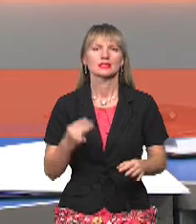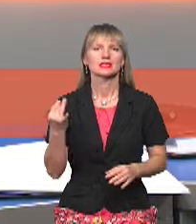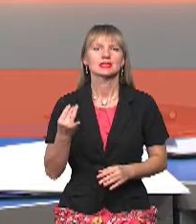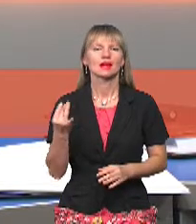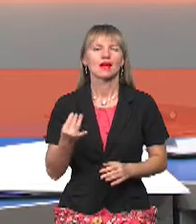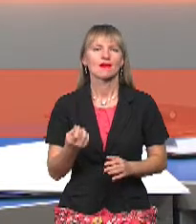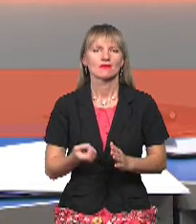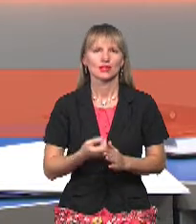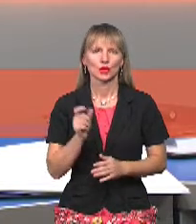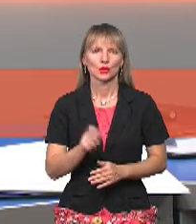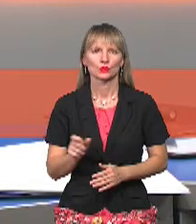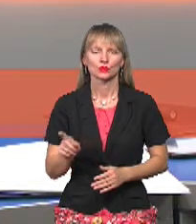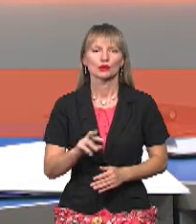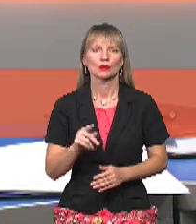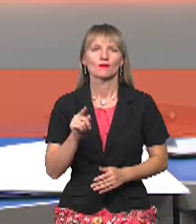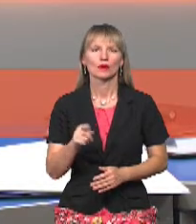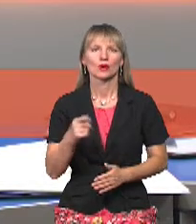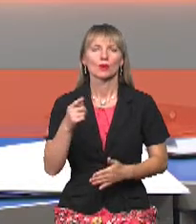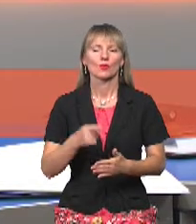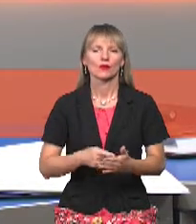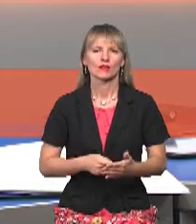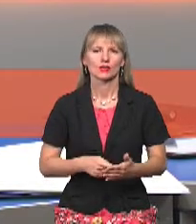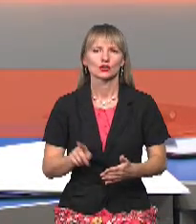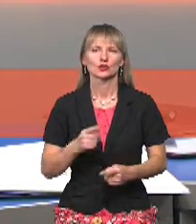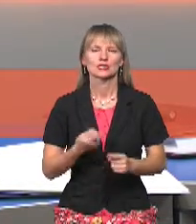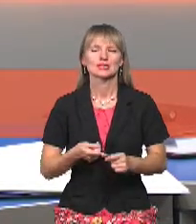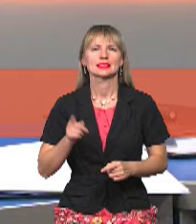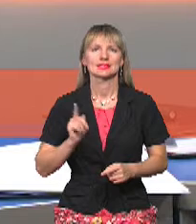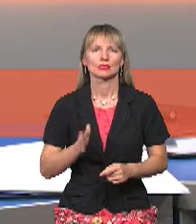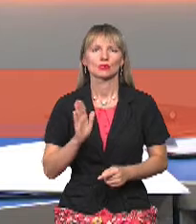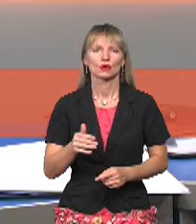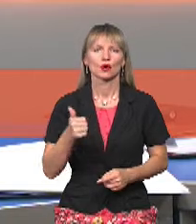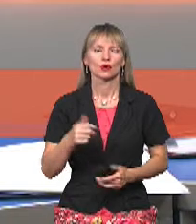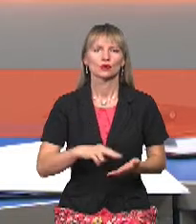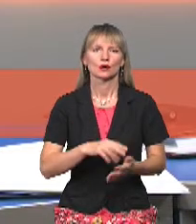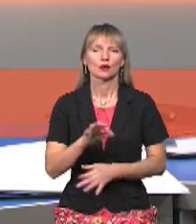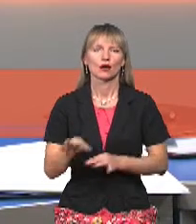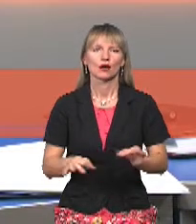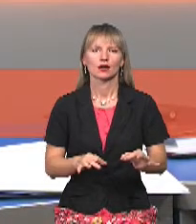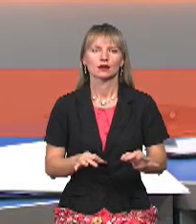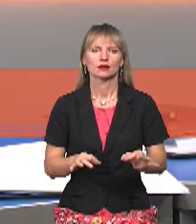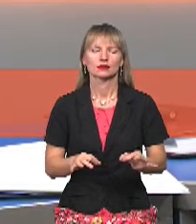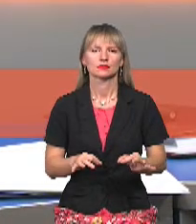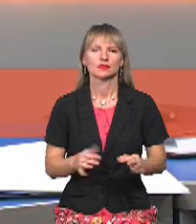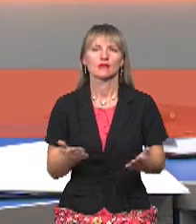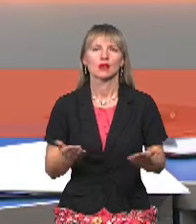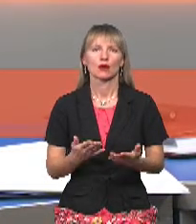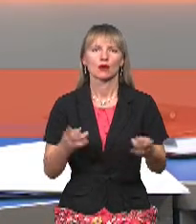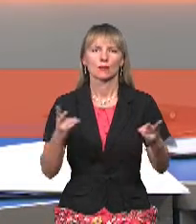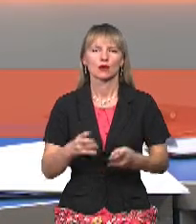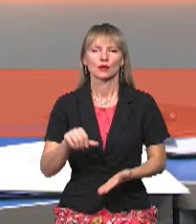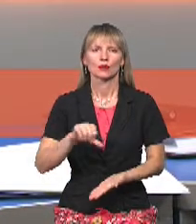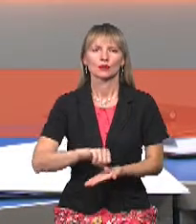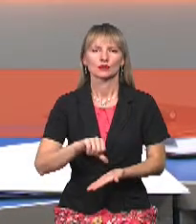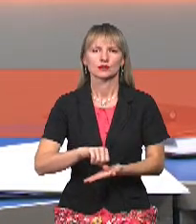Зацікавити людей, щоб вони повірили, що це дійсно буде хороший проєкт, в якому варто поучаствувати.